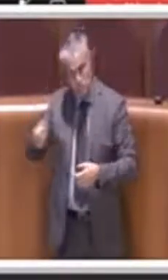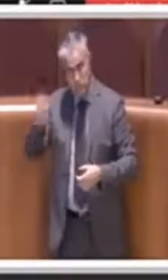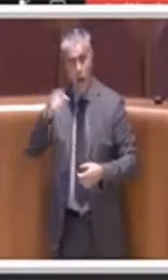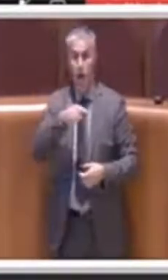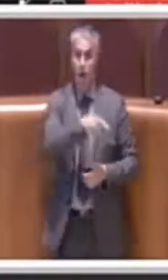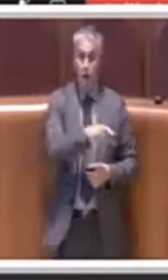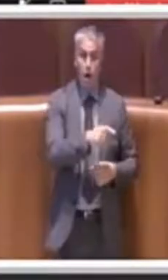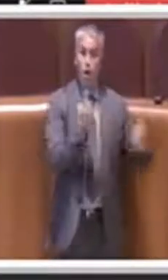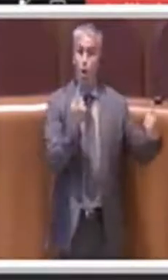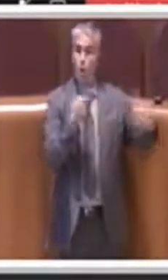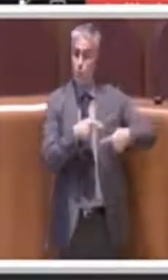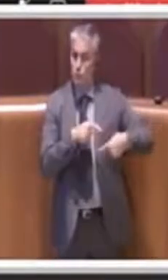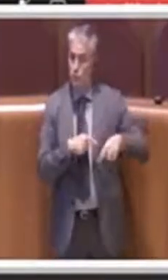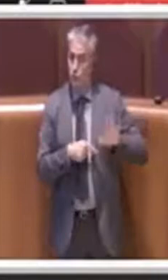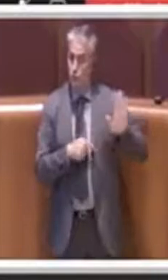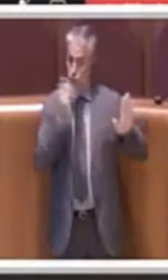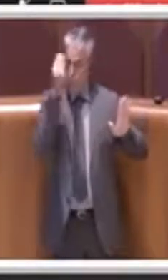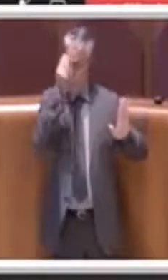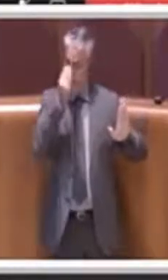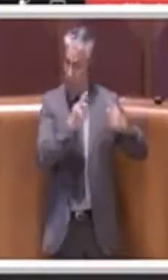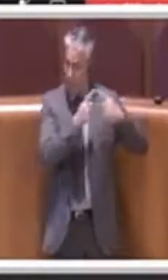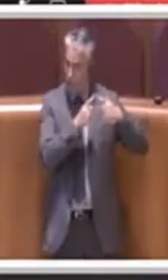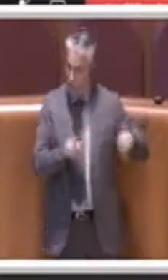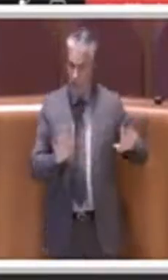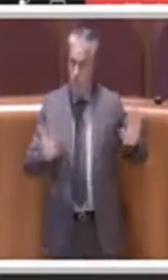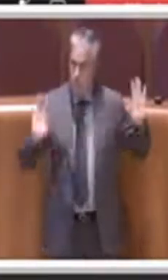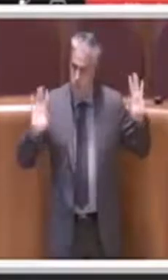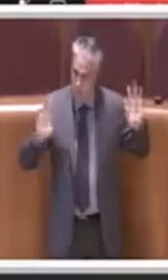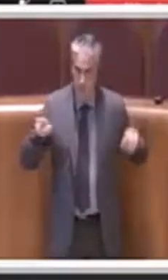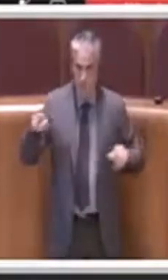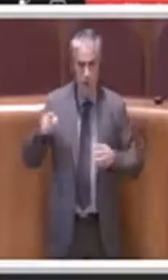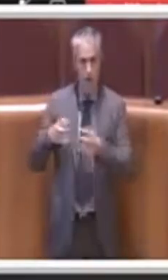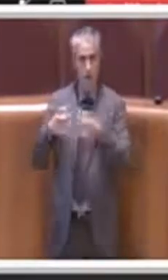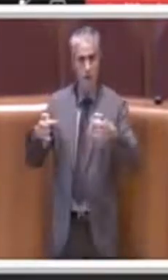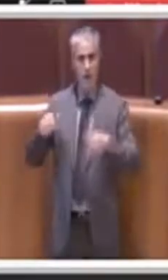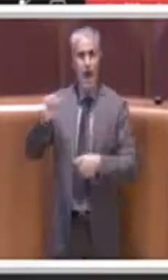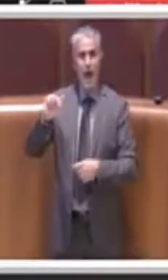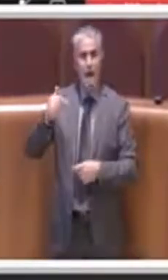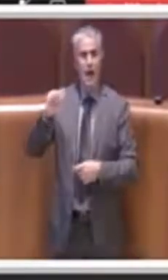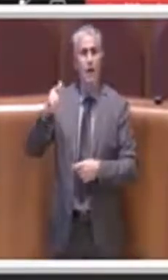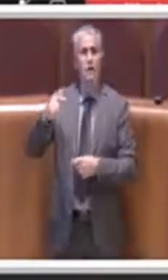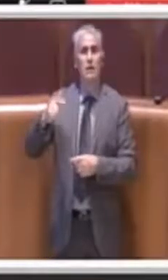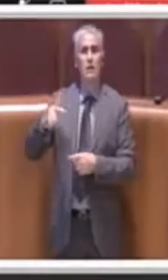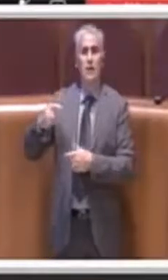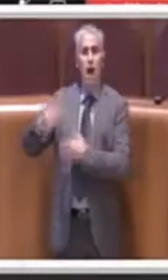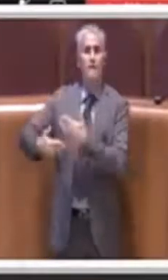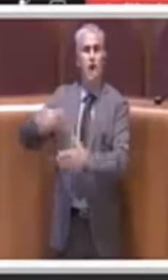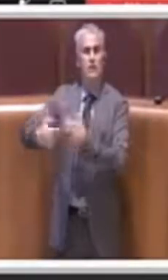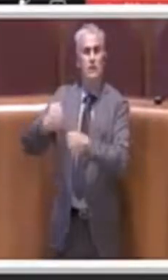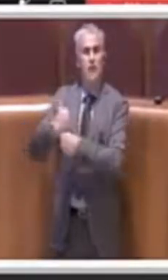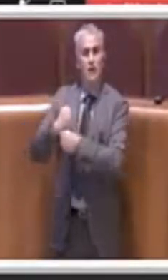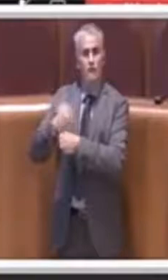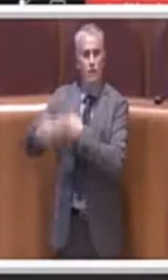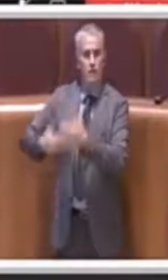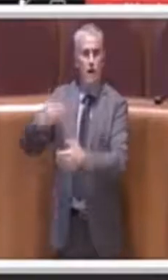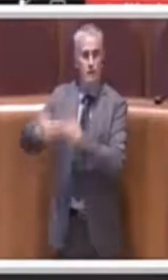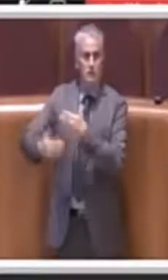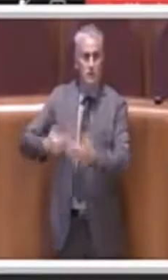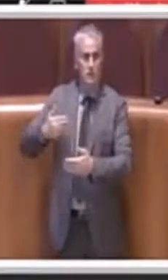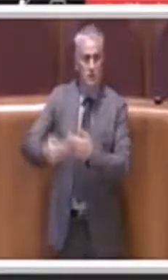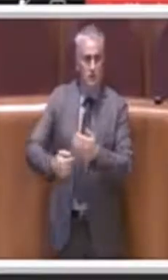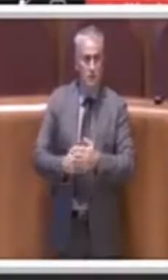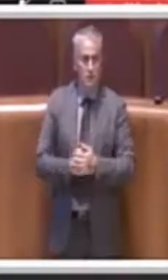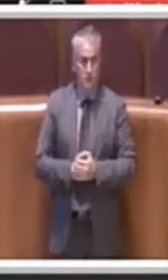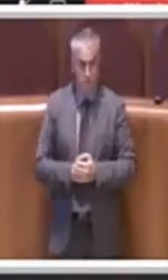però da quell'azienda è in piedi. Prima poteva, magari avrebbe dovuto, come